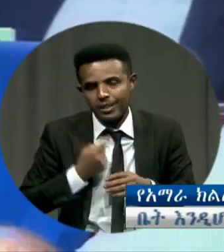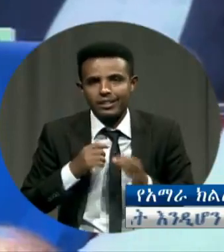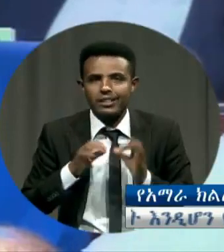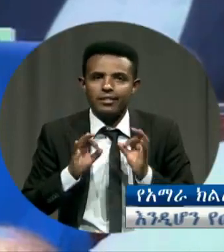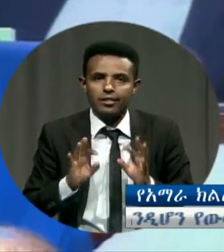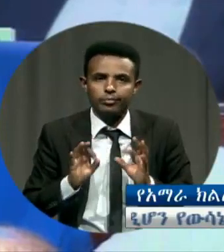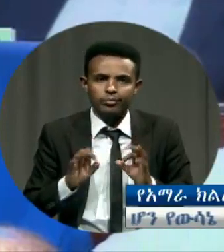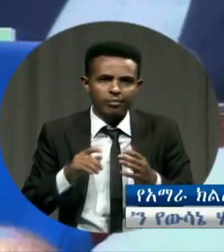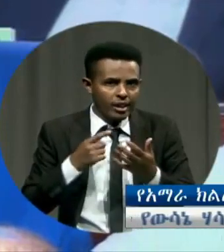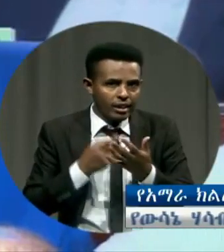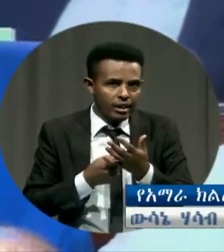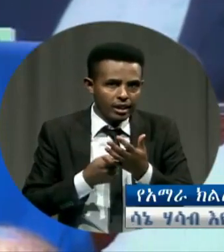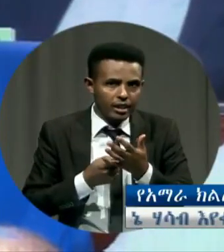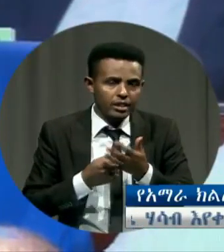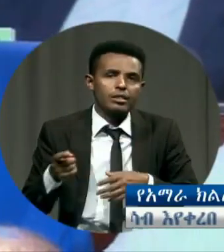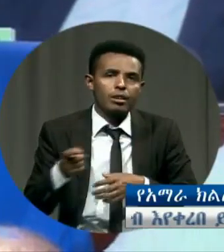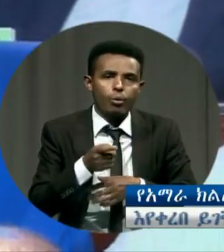ይሄ ስለሆነ